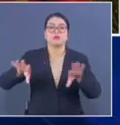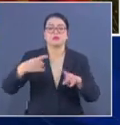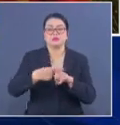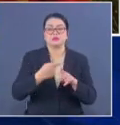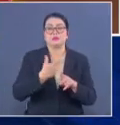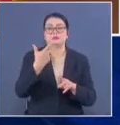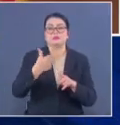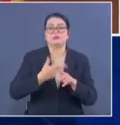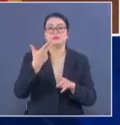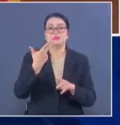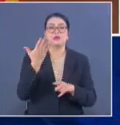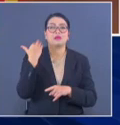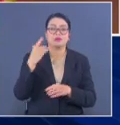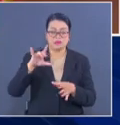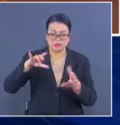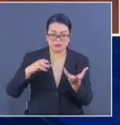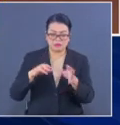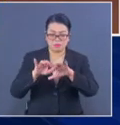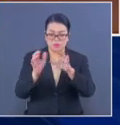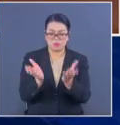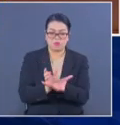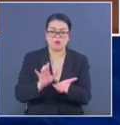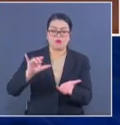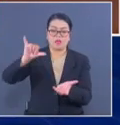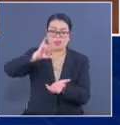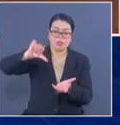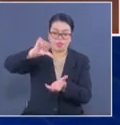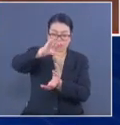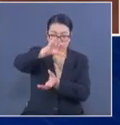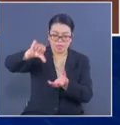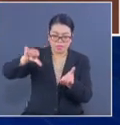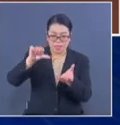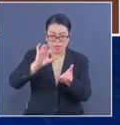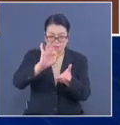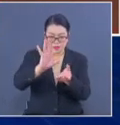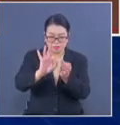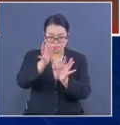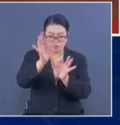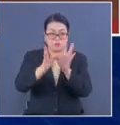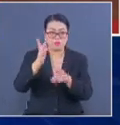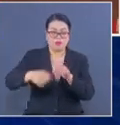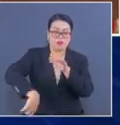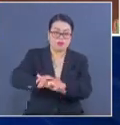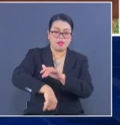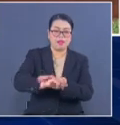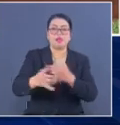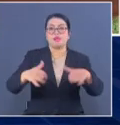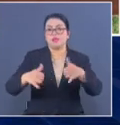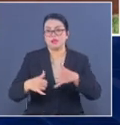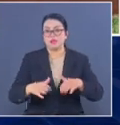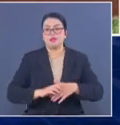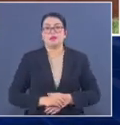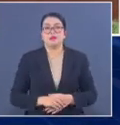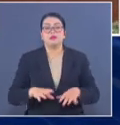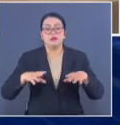แล้วครับเขาเอาแอลกอฮอล์มาฉีดลงบนฟุตบอลนะครับแล้วก็จุดไฟจากนั้นก็เตะเล่นภายในปั๊มนั่นแหละครับยอมรับว่าต